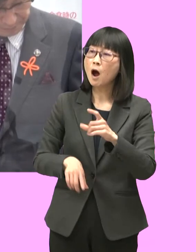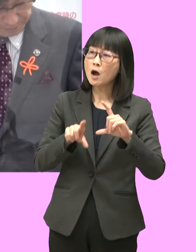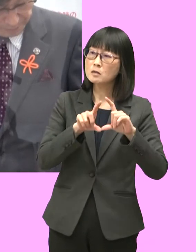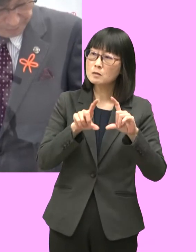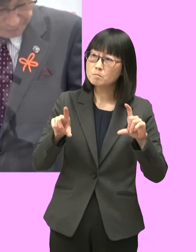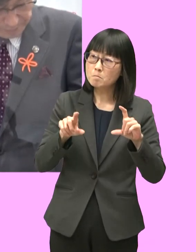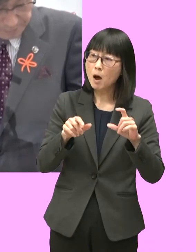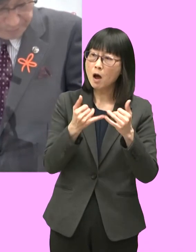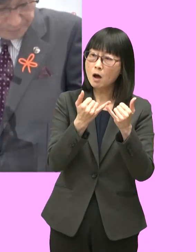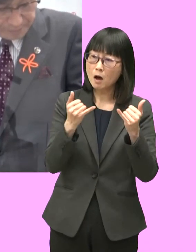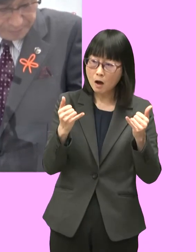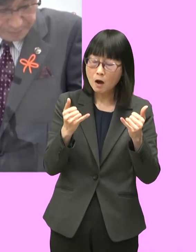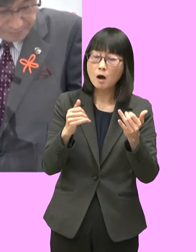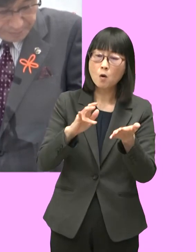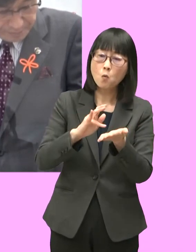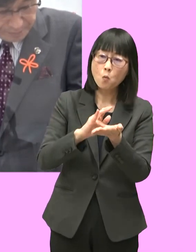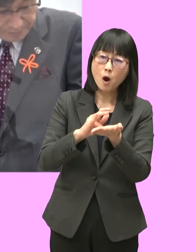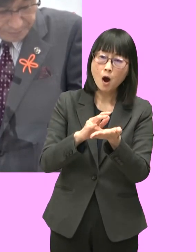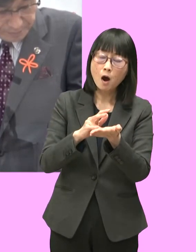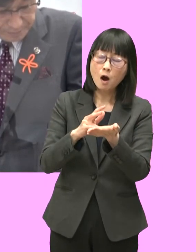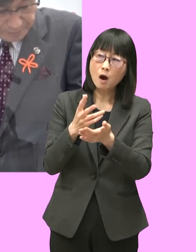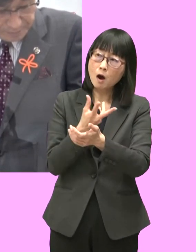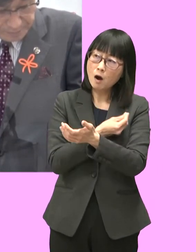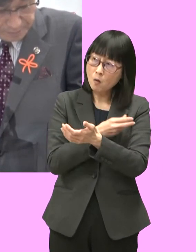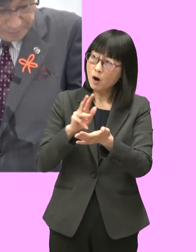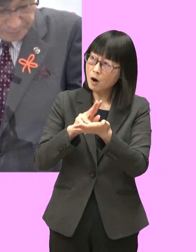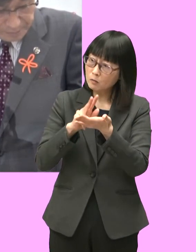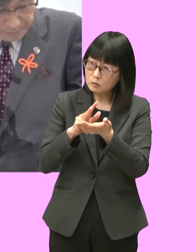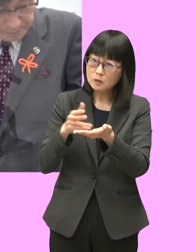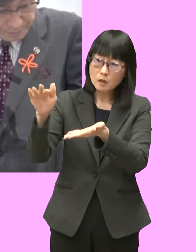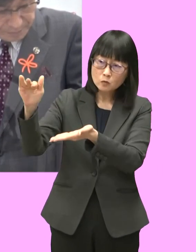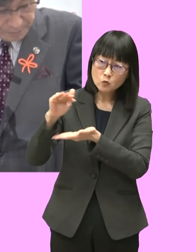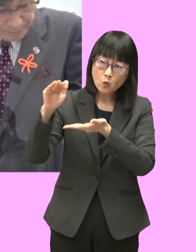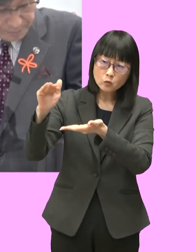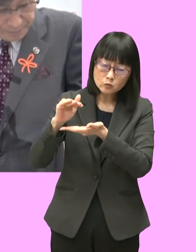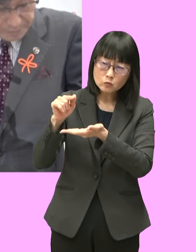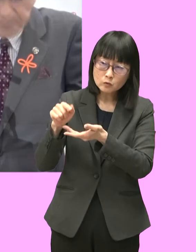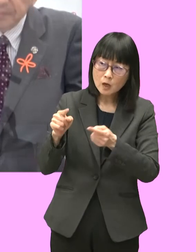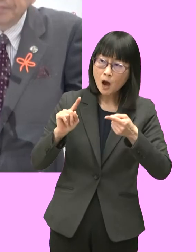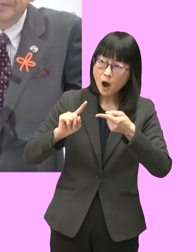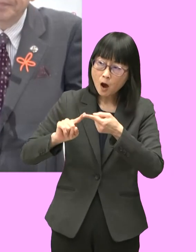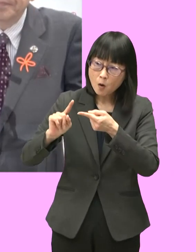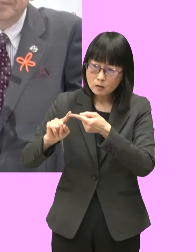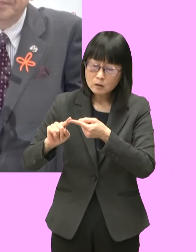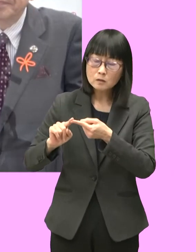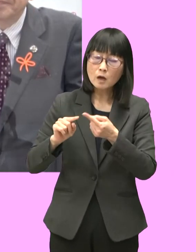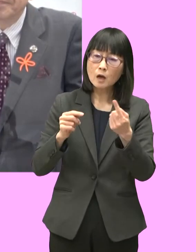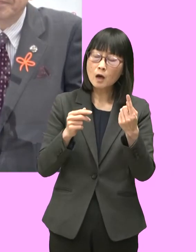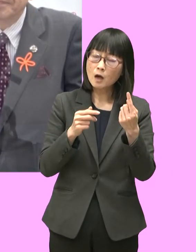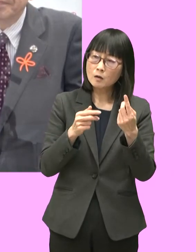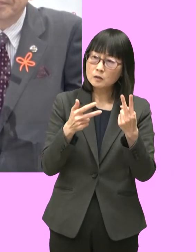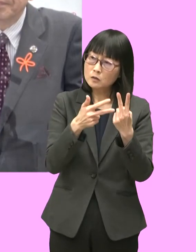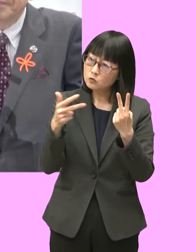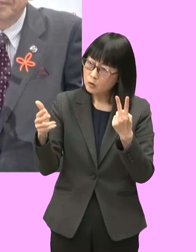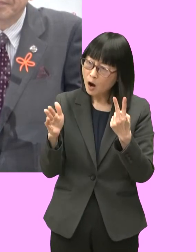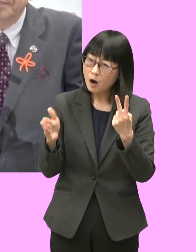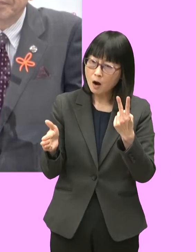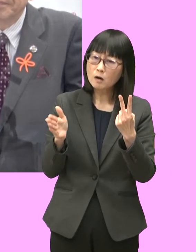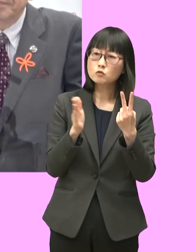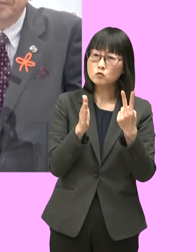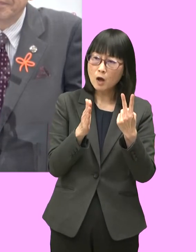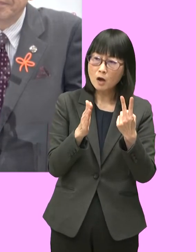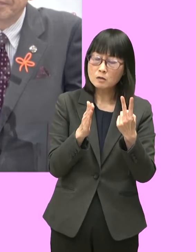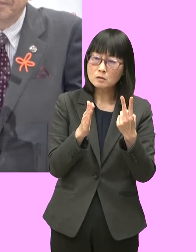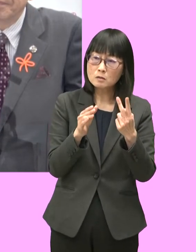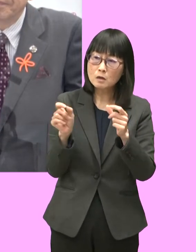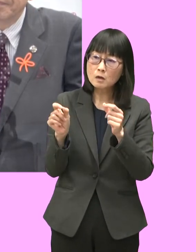ワクチン供給状況等によるもののおおむね2週間から4週間程度接種時期を早めることが可能と書いてありますけれども、これはあれ